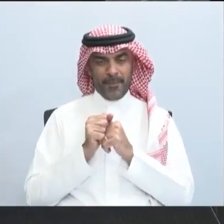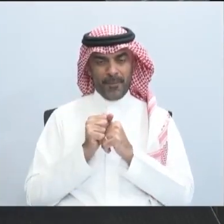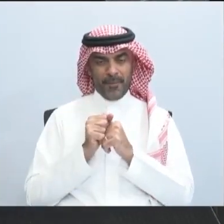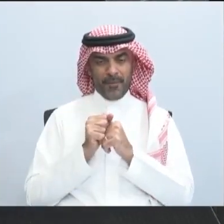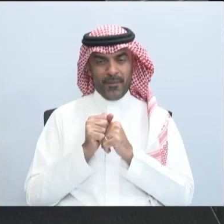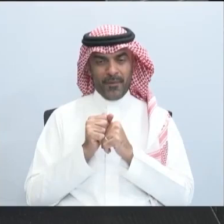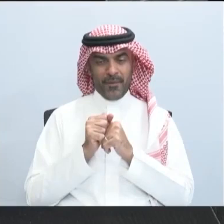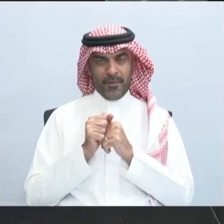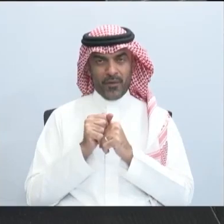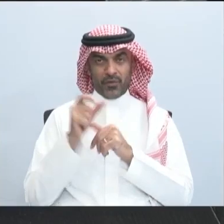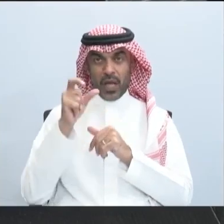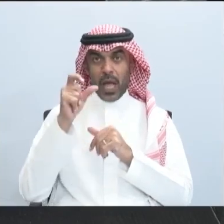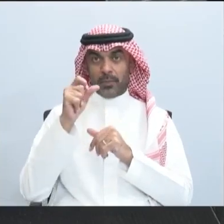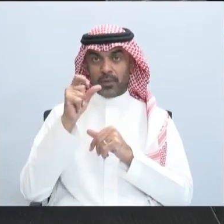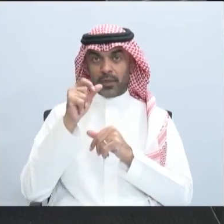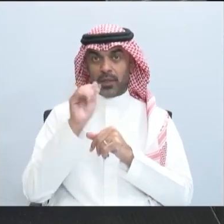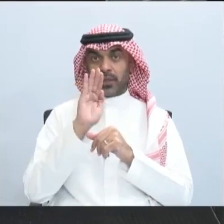50 سم